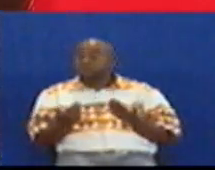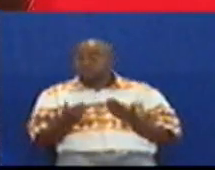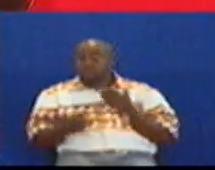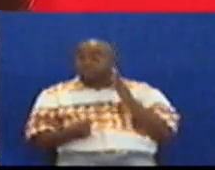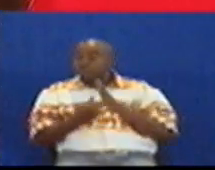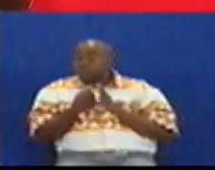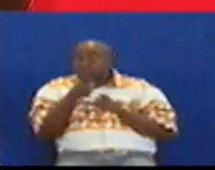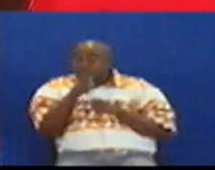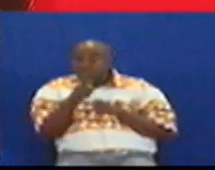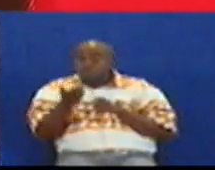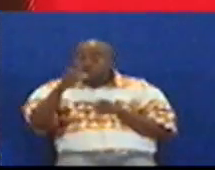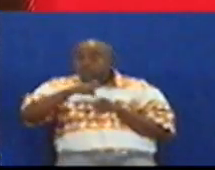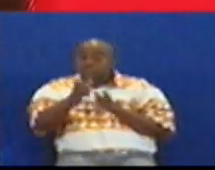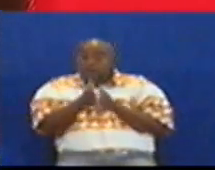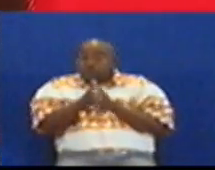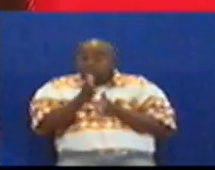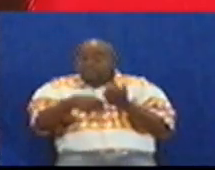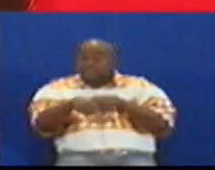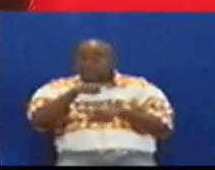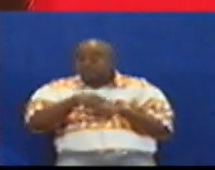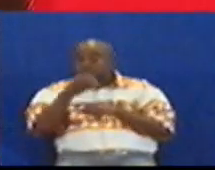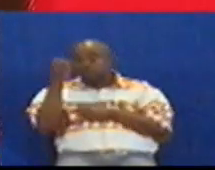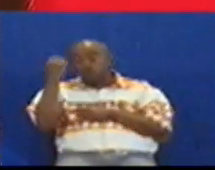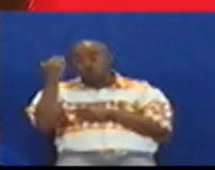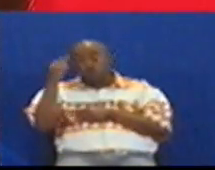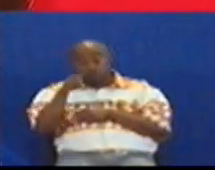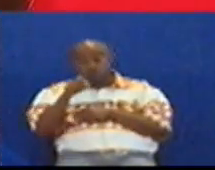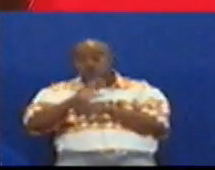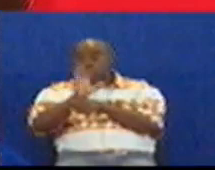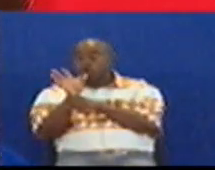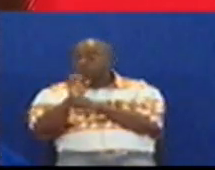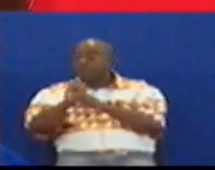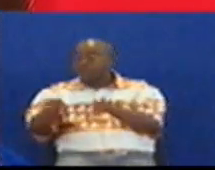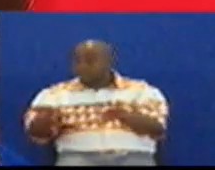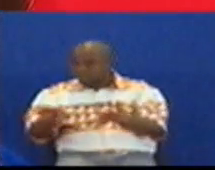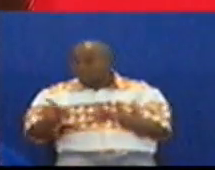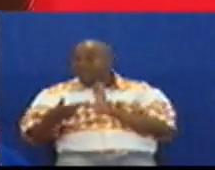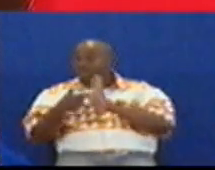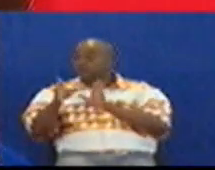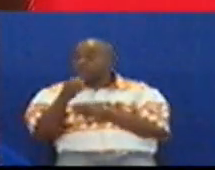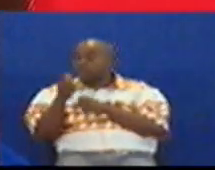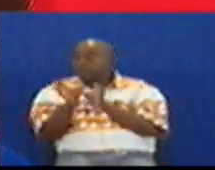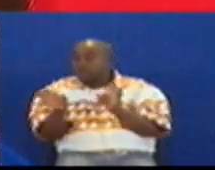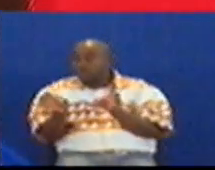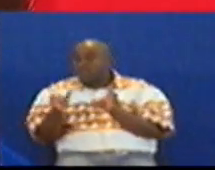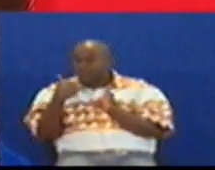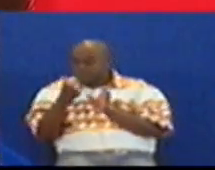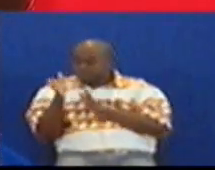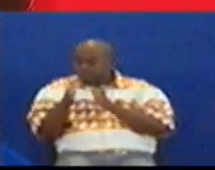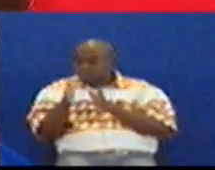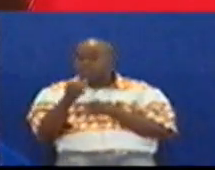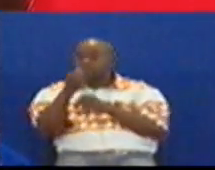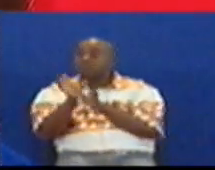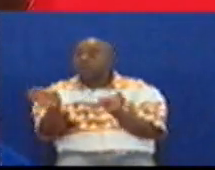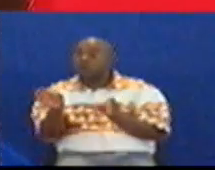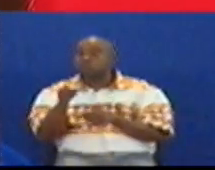tukiongezea motisha hasa katika kipindi hiki itakuwa ni jambo la msingi sana. Kama kuna bajeti maalum ikaandaliwa